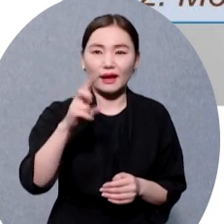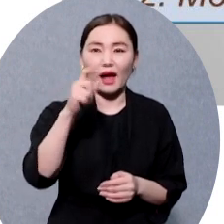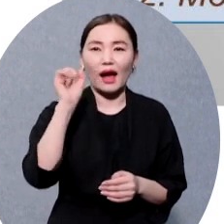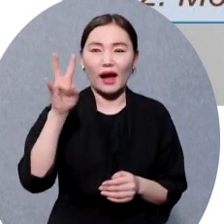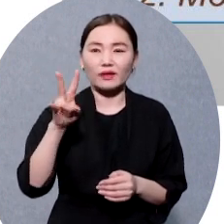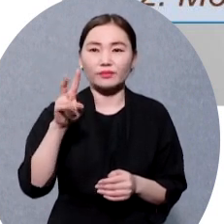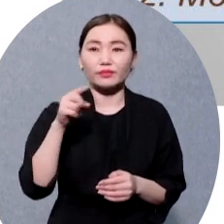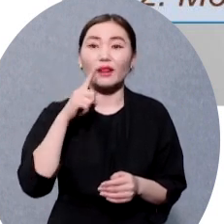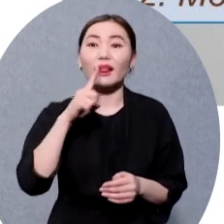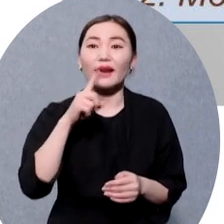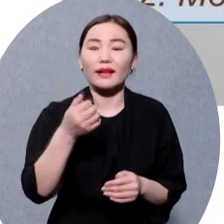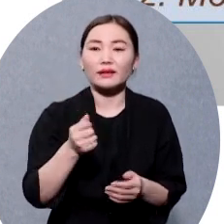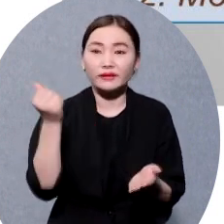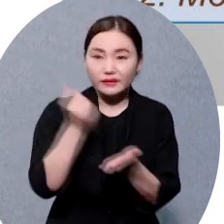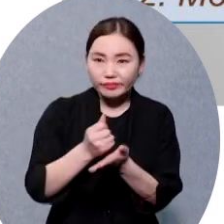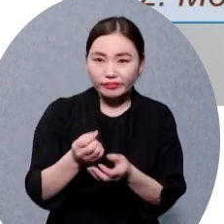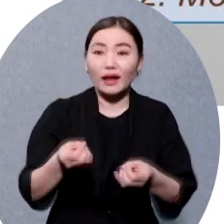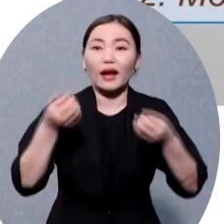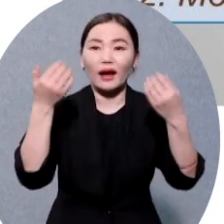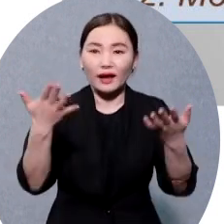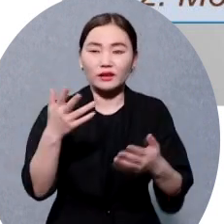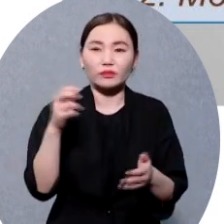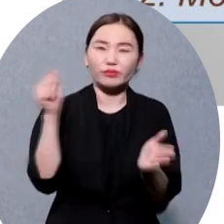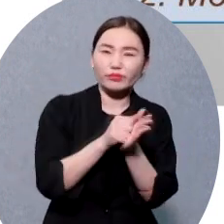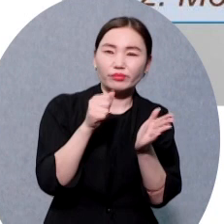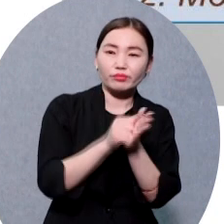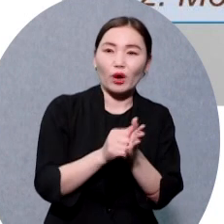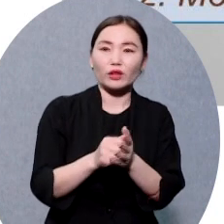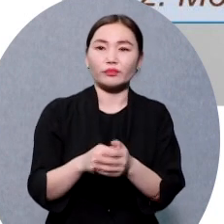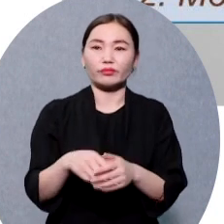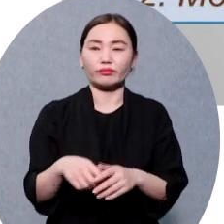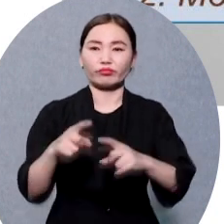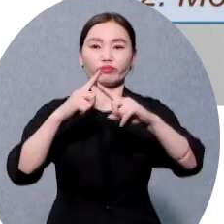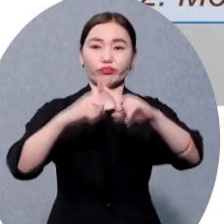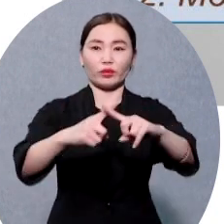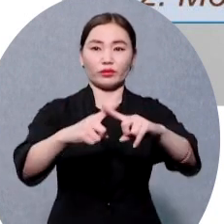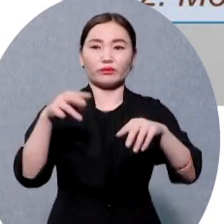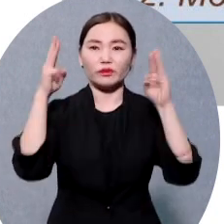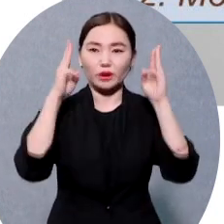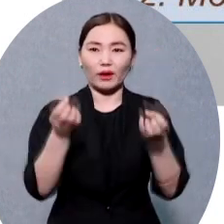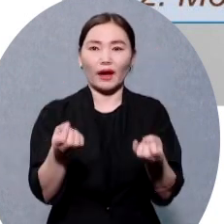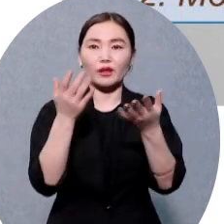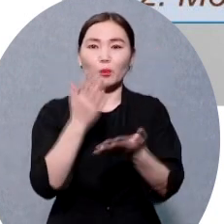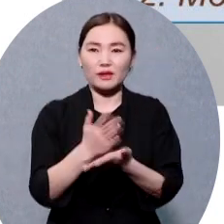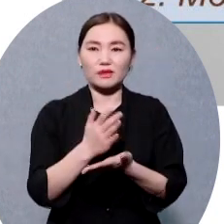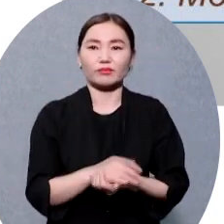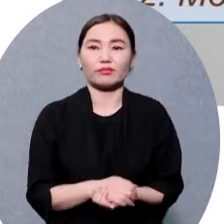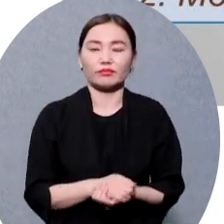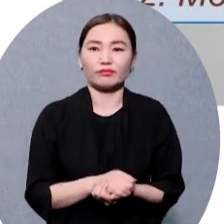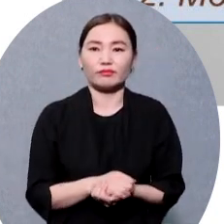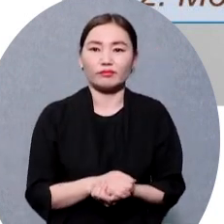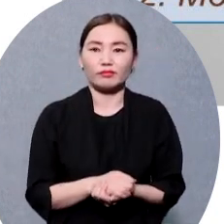хямралтай, ботралтай, нэгдэлгүй одоо ийм байсан юма гэдэг энэ сурвалж баримтад өгүүлсэн байна. Тэгэхээр бүгд ийм асуултанд